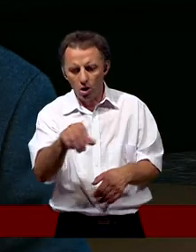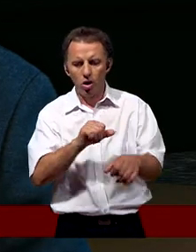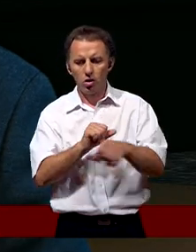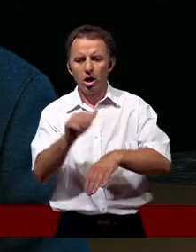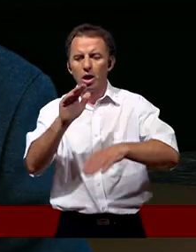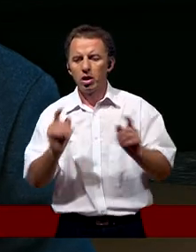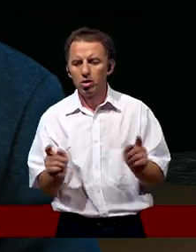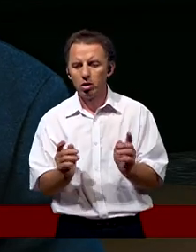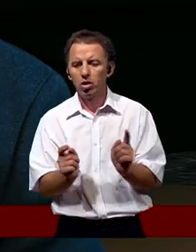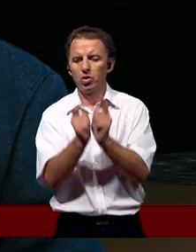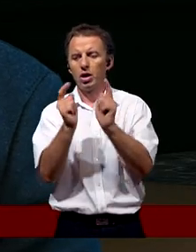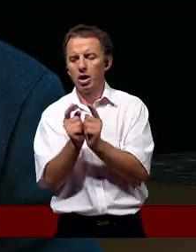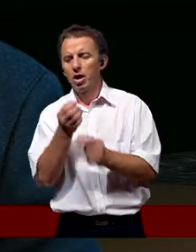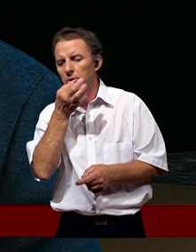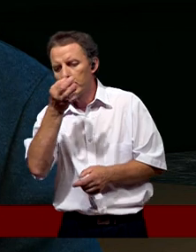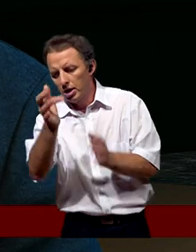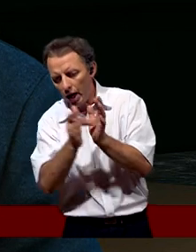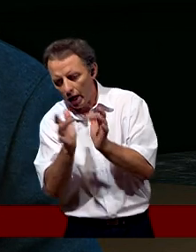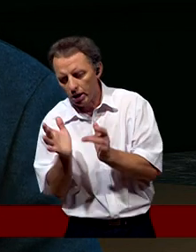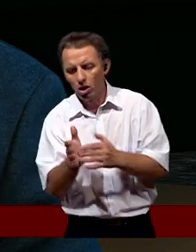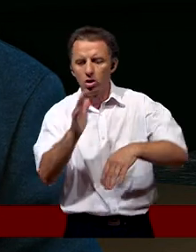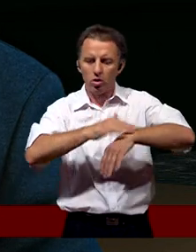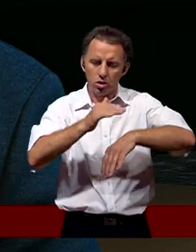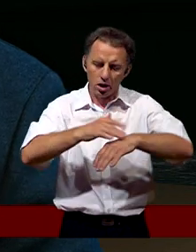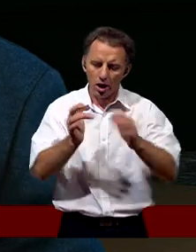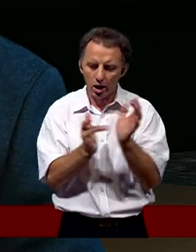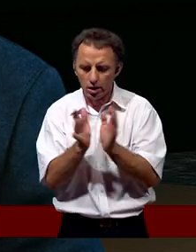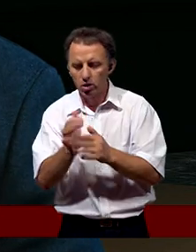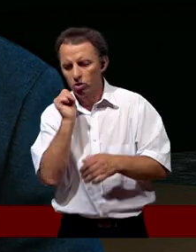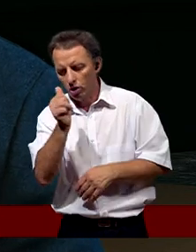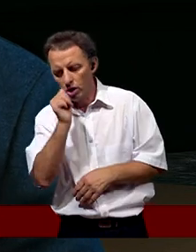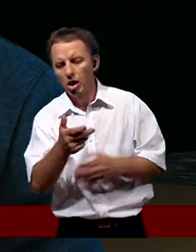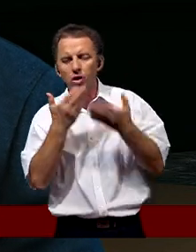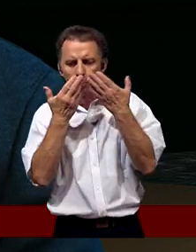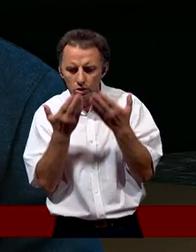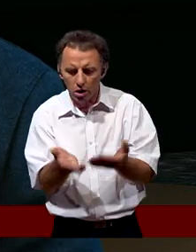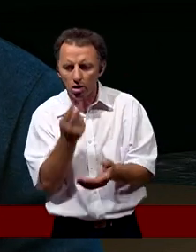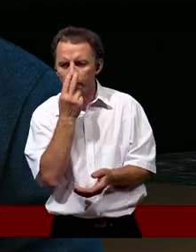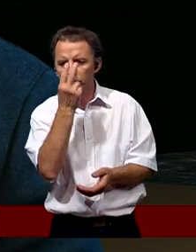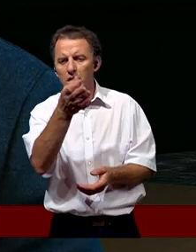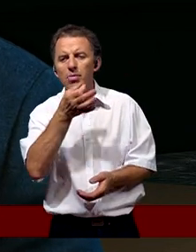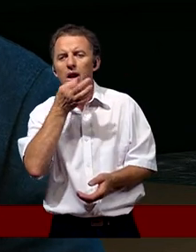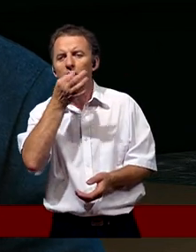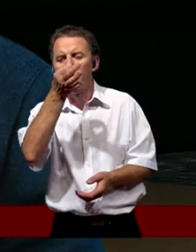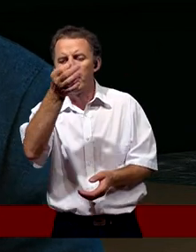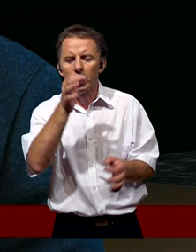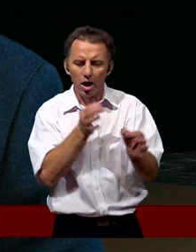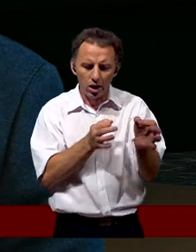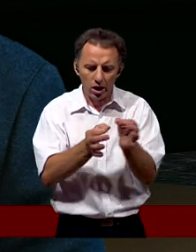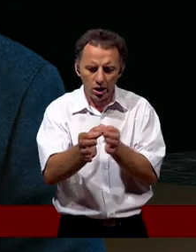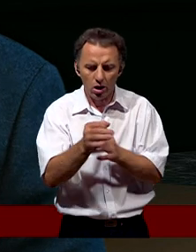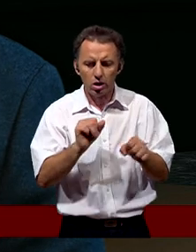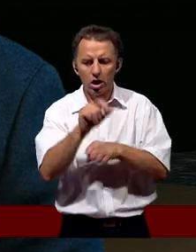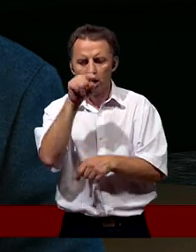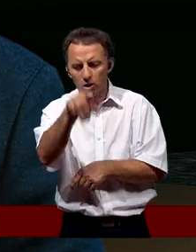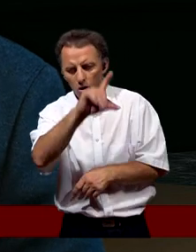jest to, że dotykamy się Pana Jezusa codziennie. On nas dotyka codziennie. I dzięki temu widzimy lepiej. Ale w tej historii jest